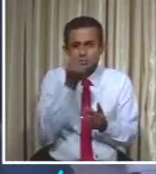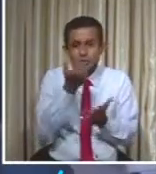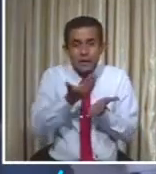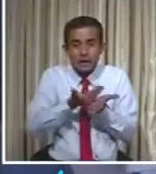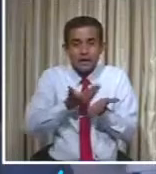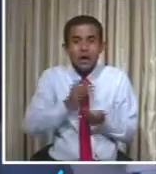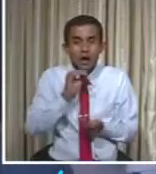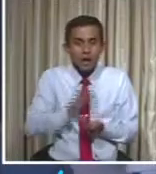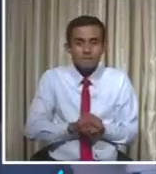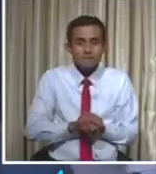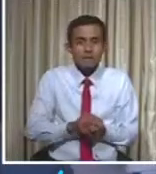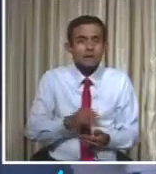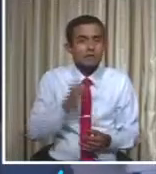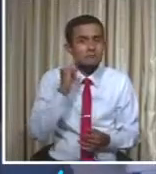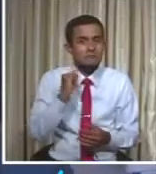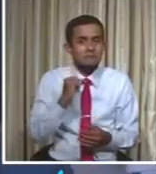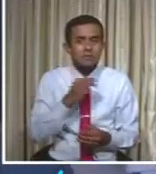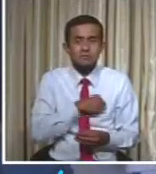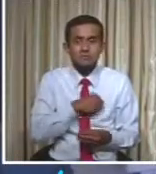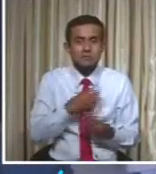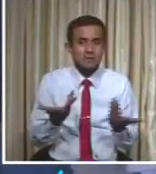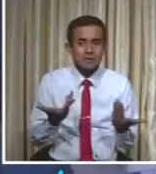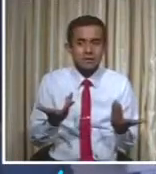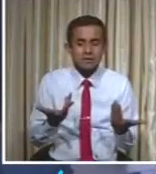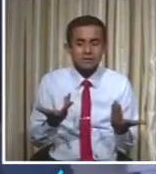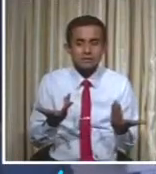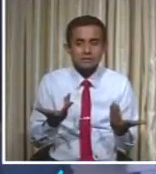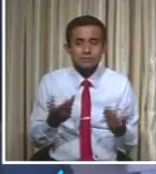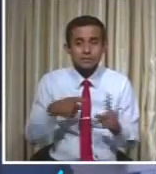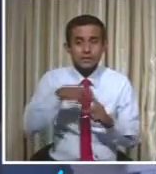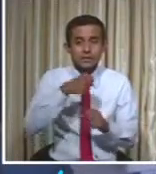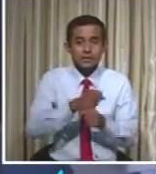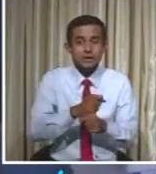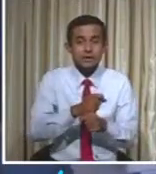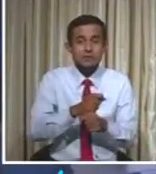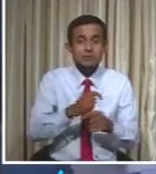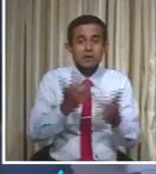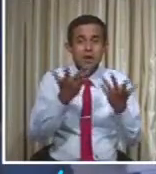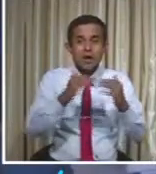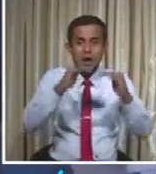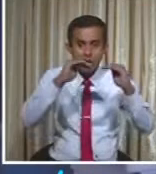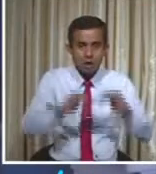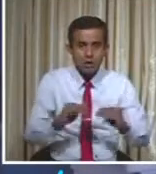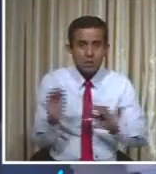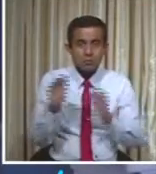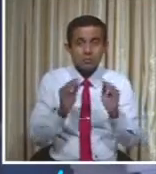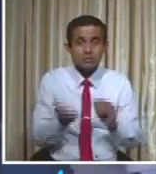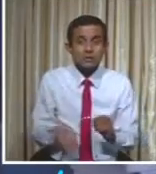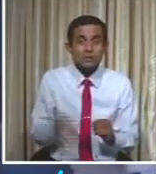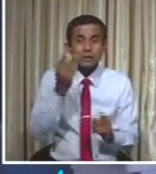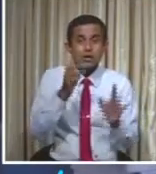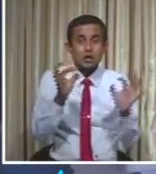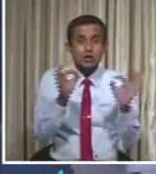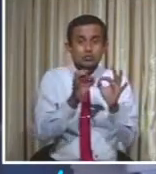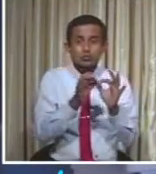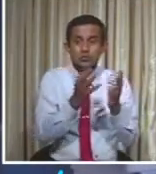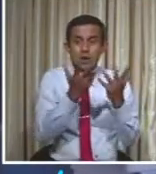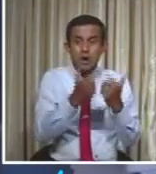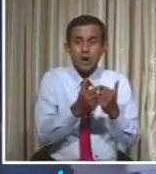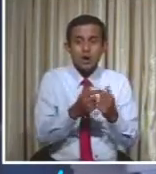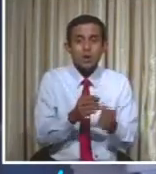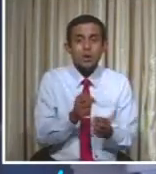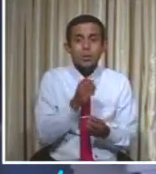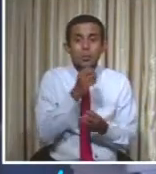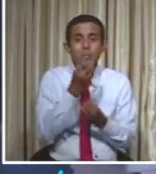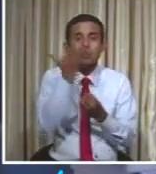වෙනවා. ඒක අවාසි. හැබැයි මේ කිලෝග්‍රෑම් ප්‍රමාණය අඩු කරාට පස්සේ ඉහළ ප්‍රොපේන් සංයුතියක් ඇති නිසා ගෑස්